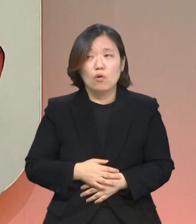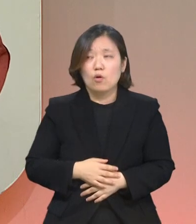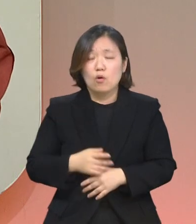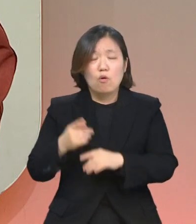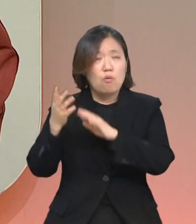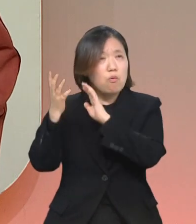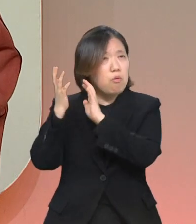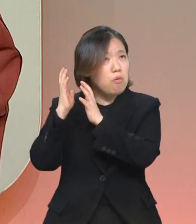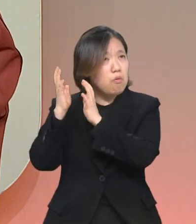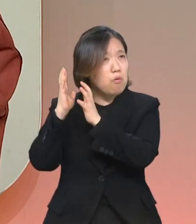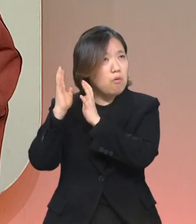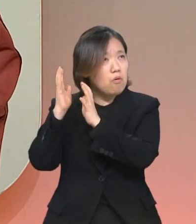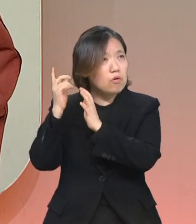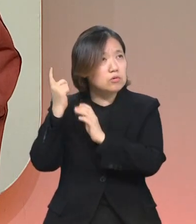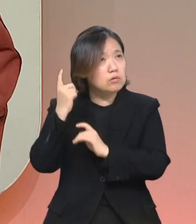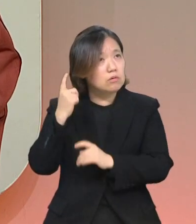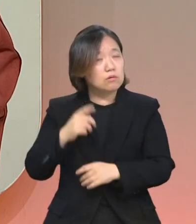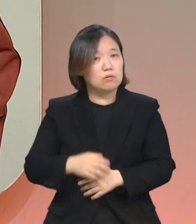소리가 들리더라 뭐지